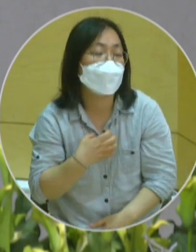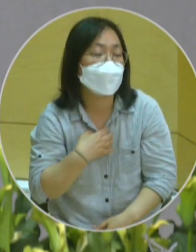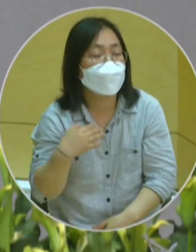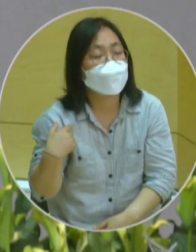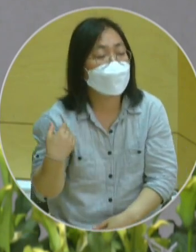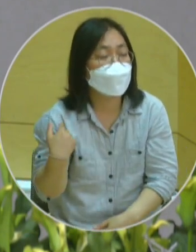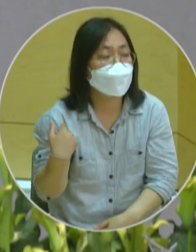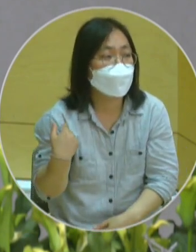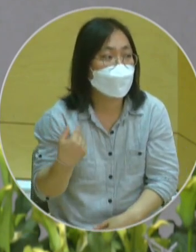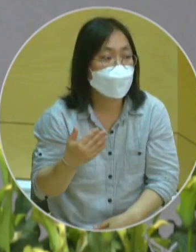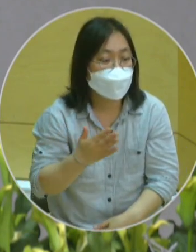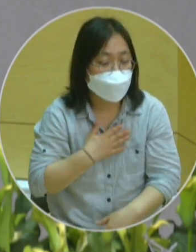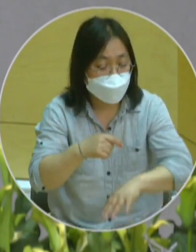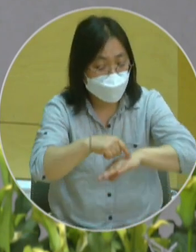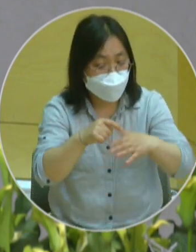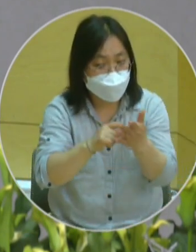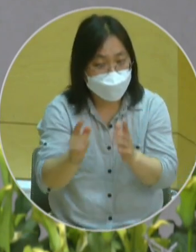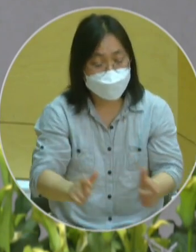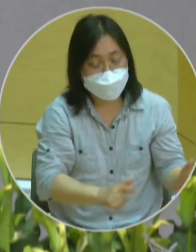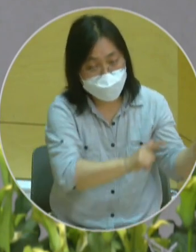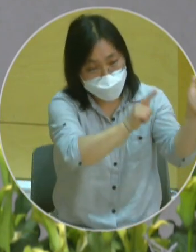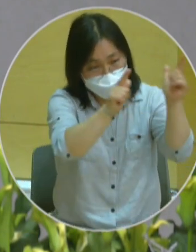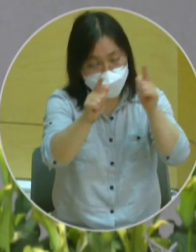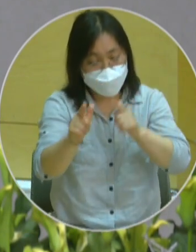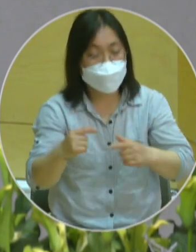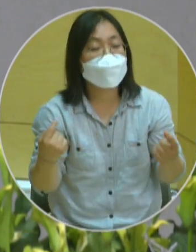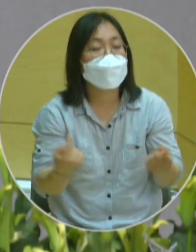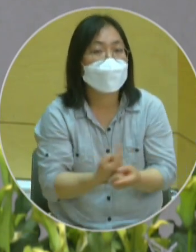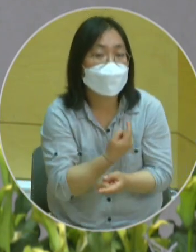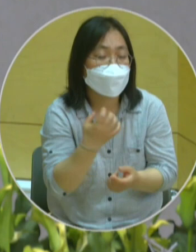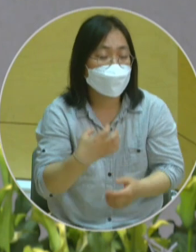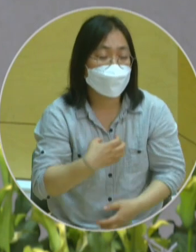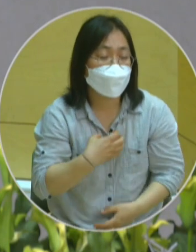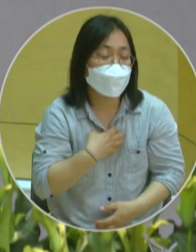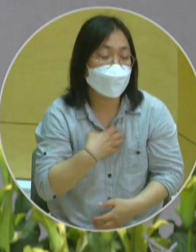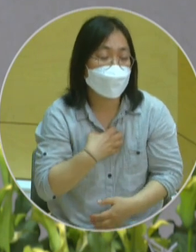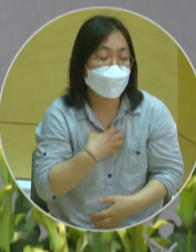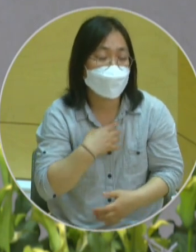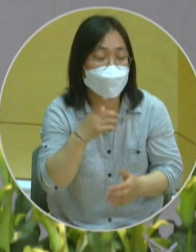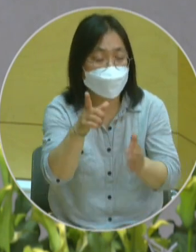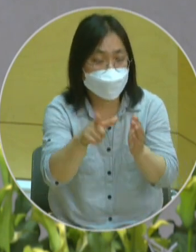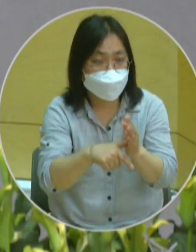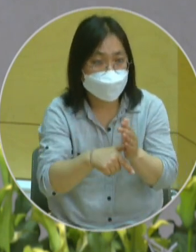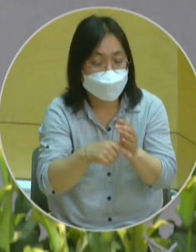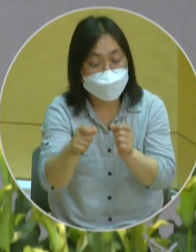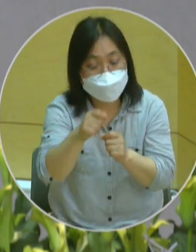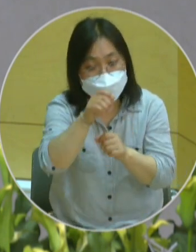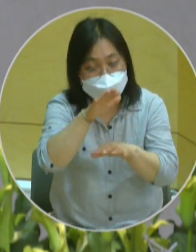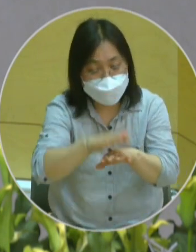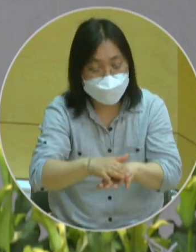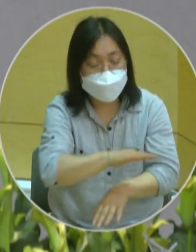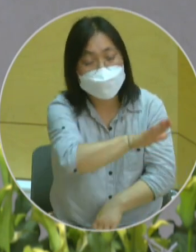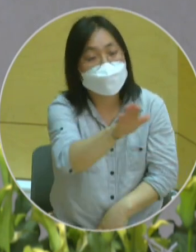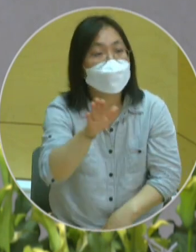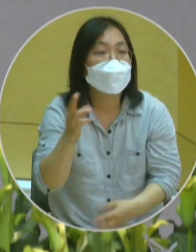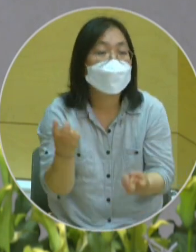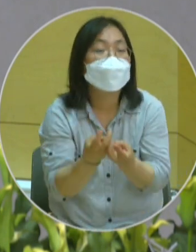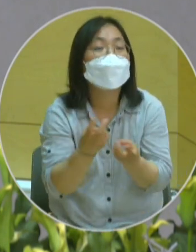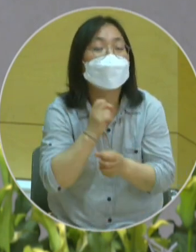따라 내 마음도 내 삶도 우리의 삶의 구조도 바뀌어지는 위험한 시기를 앞두고 우리가 어떻게 해야 될까요?